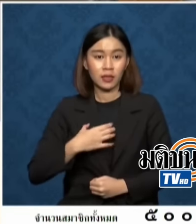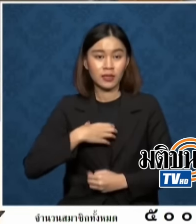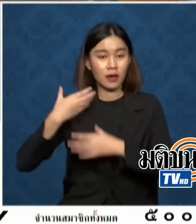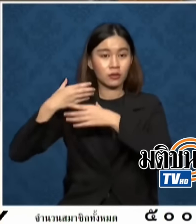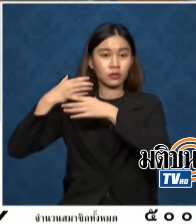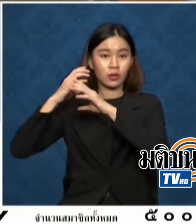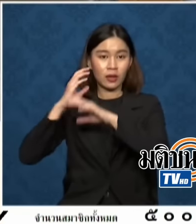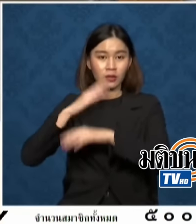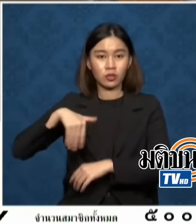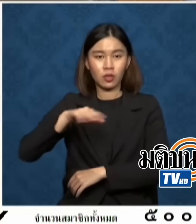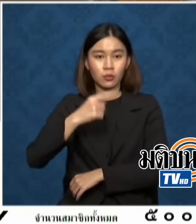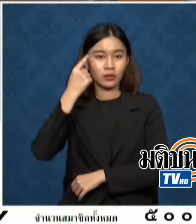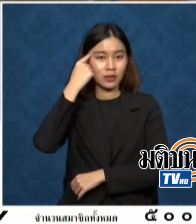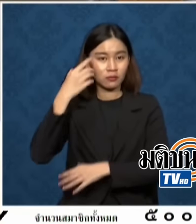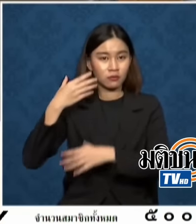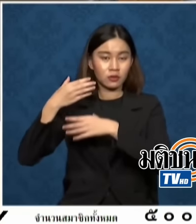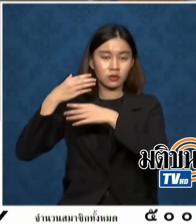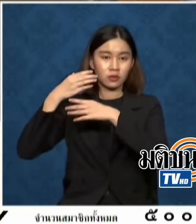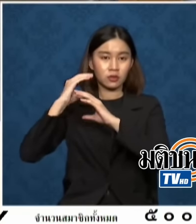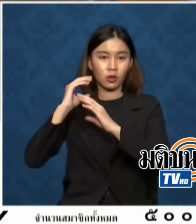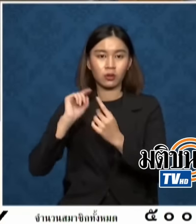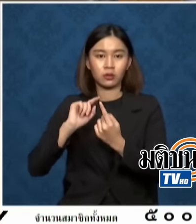ทุกคน